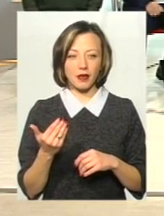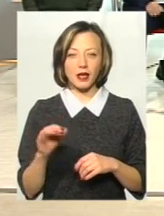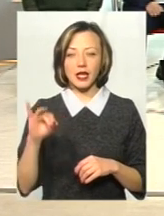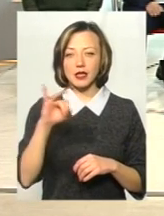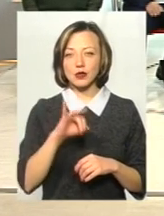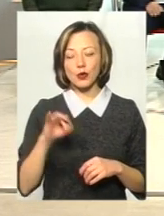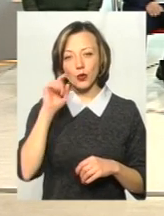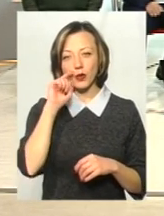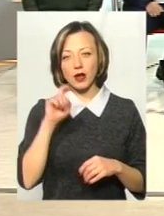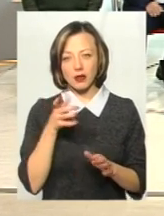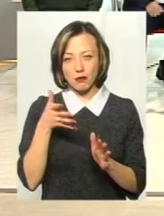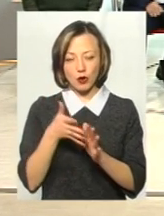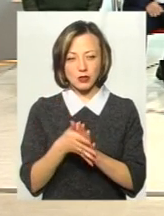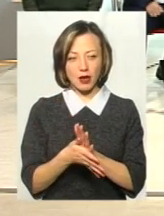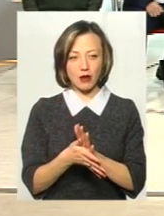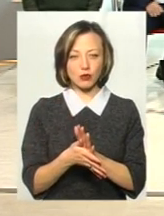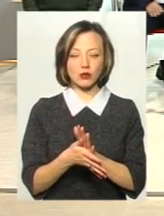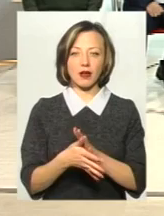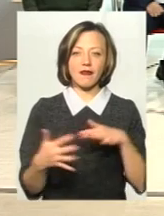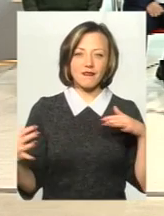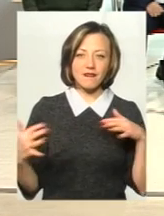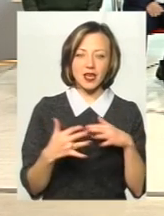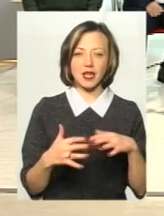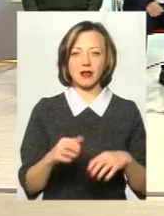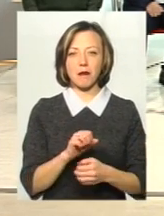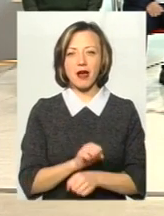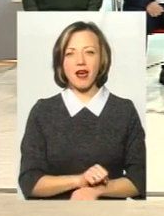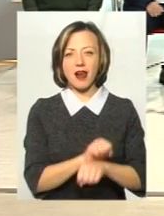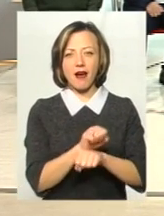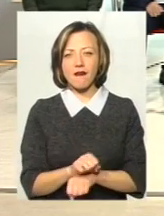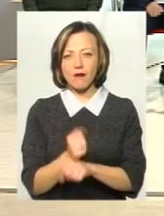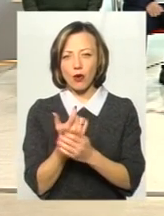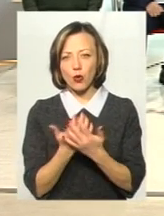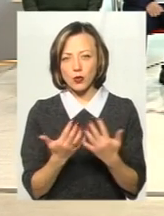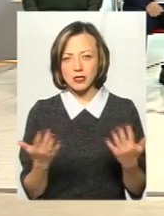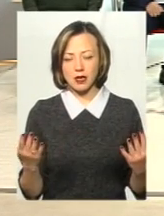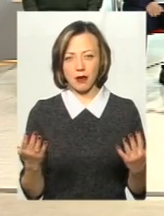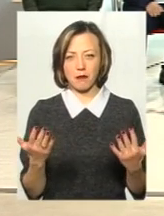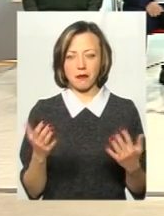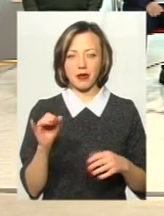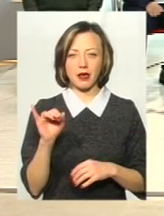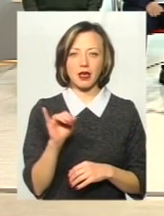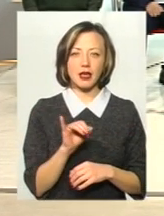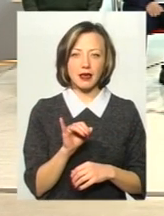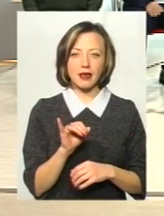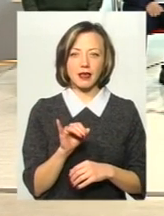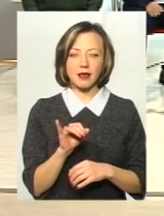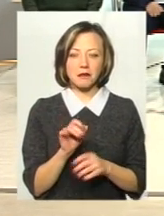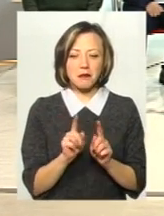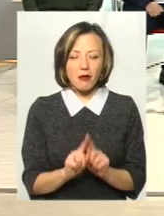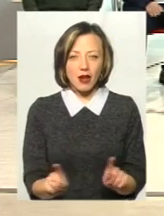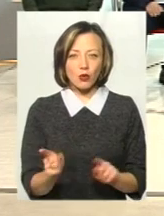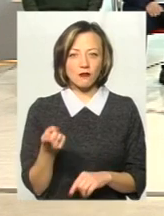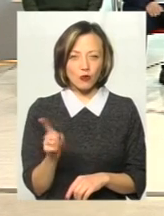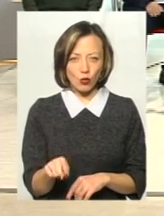історія України просякнута війнами, революціями, і, скажімо так, парадокс